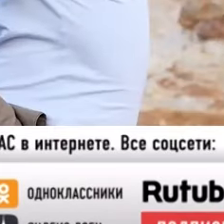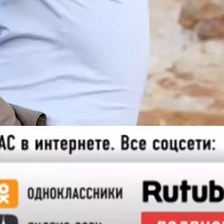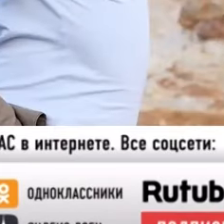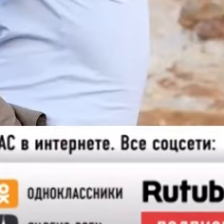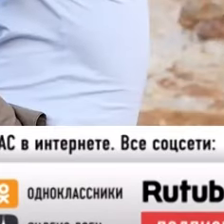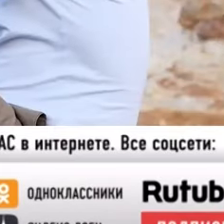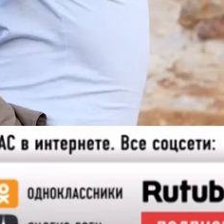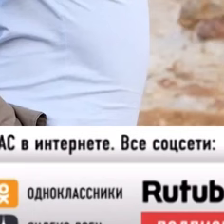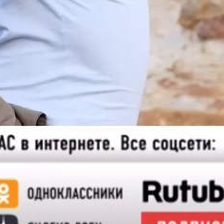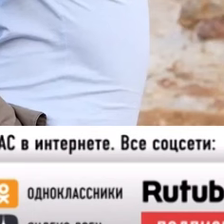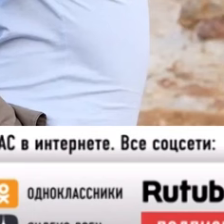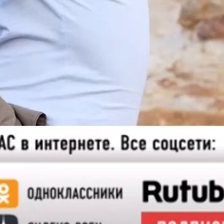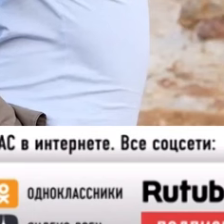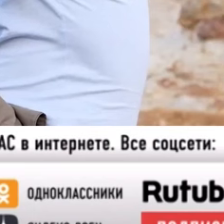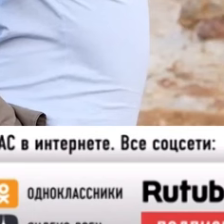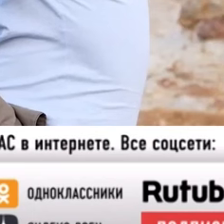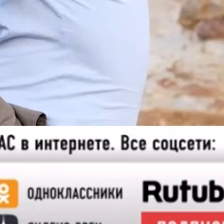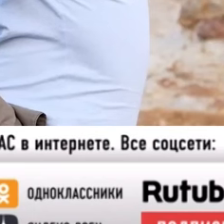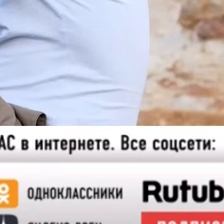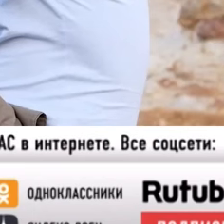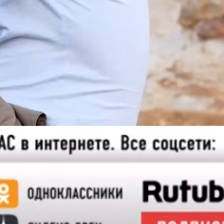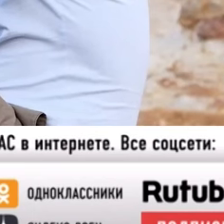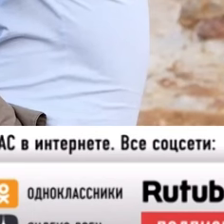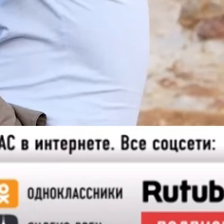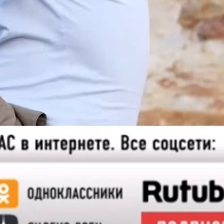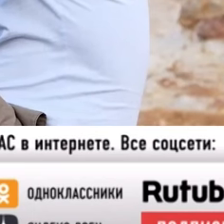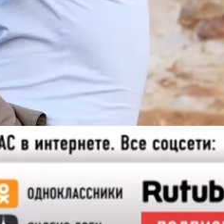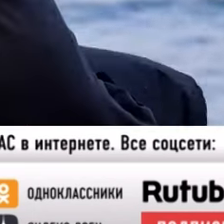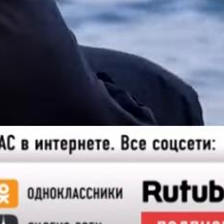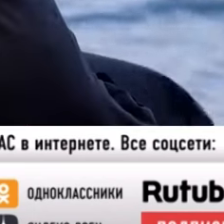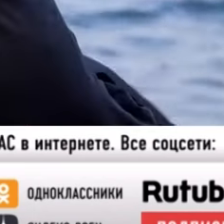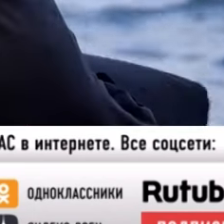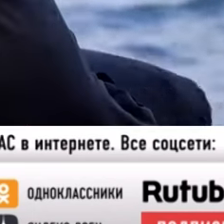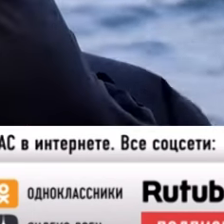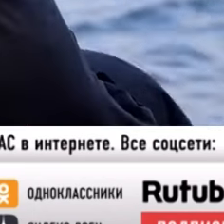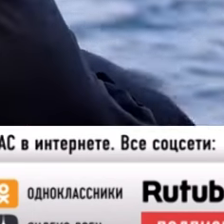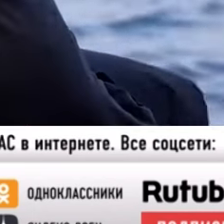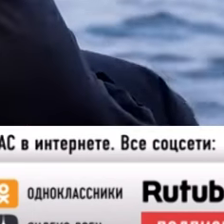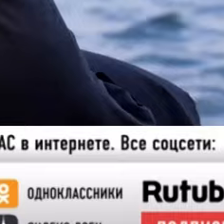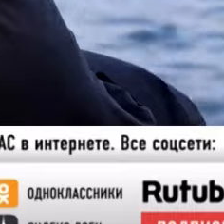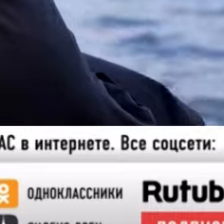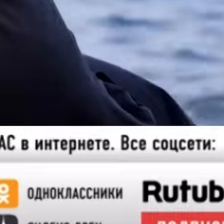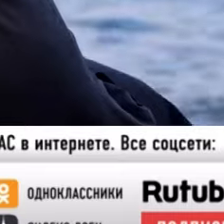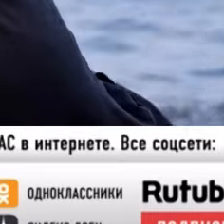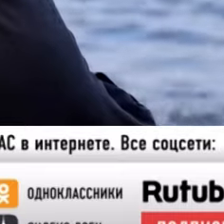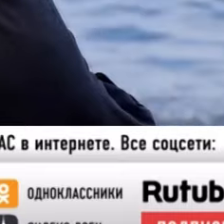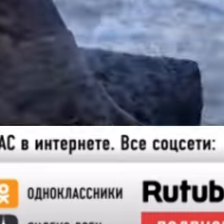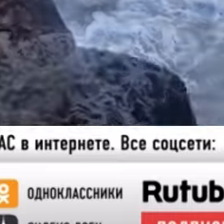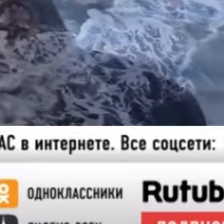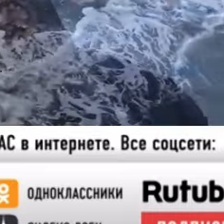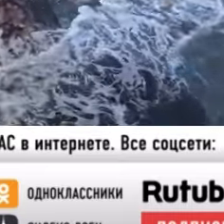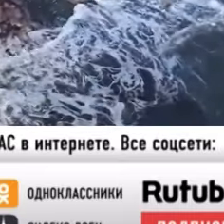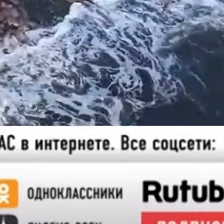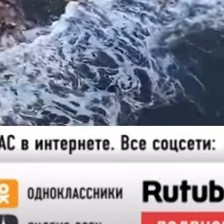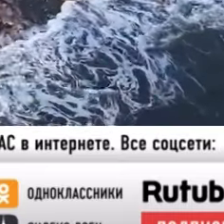нас нет дорожной карты происходящих событий. Мы имеем таинственную книгу, которая может двигаться вперед и назад, потом опять назад, потом еще больше вперед.